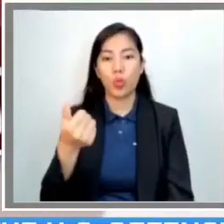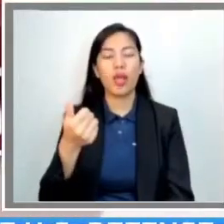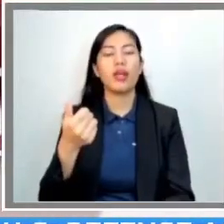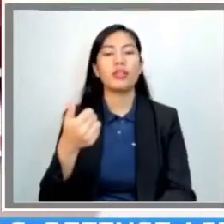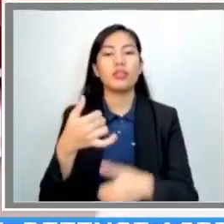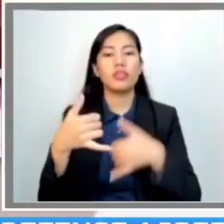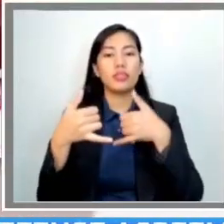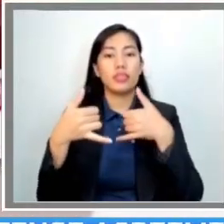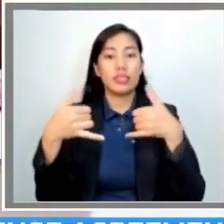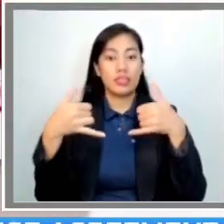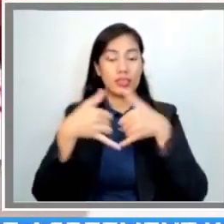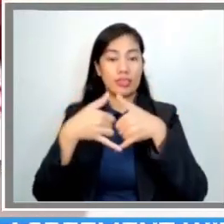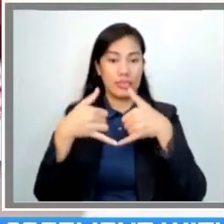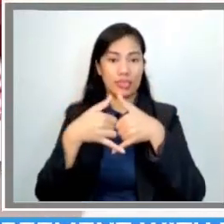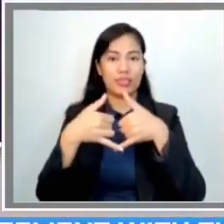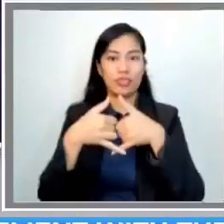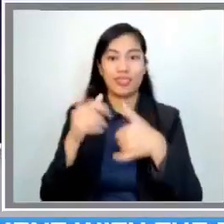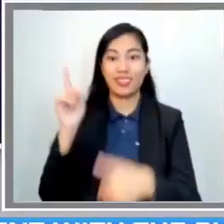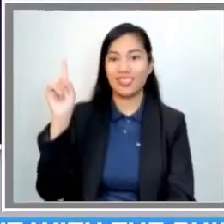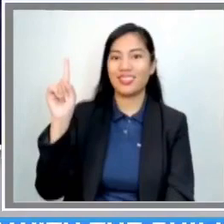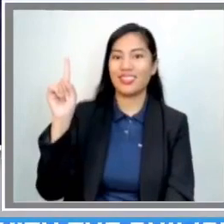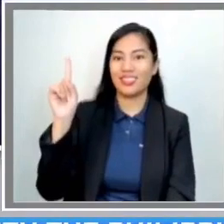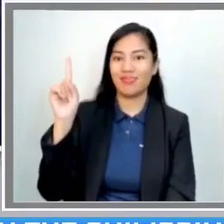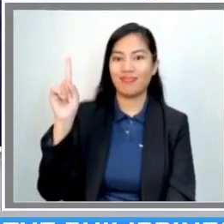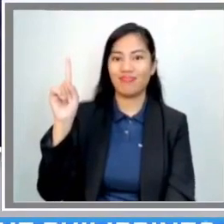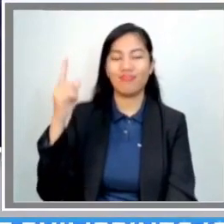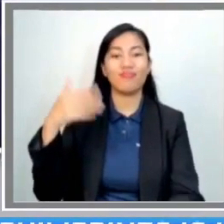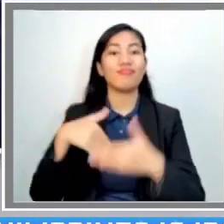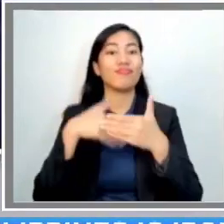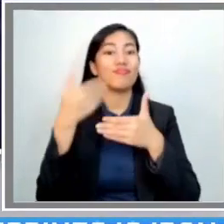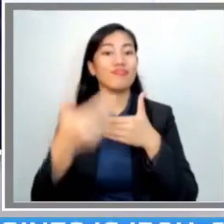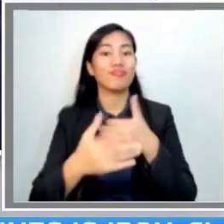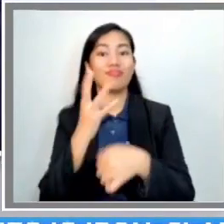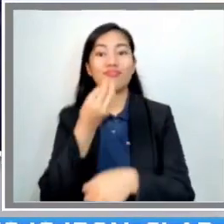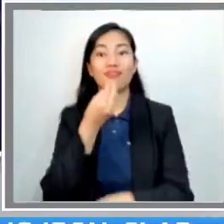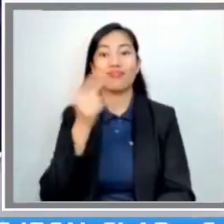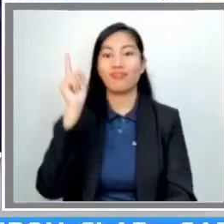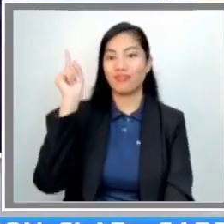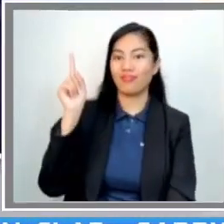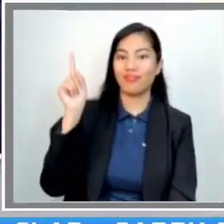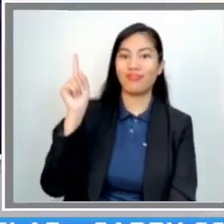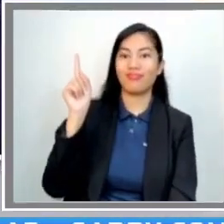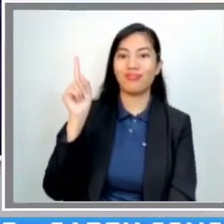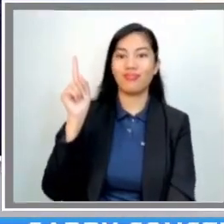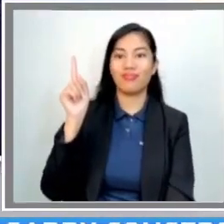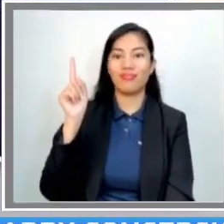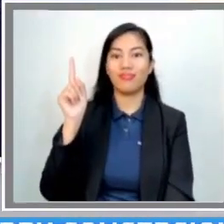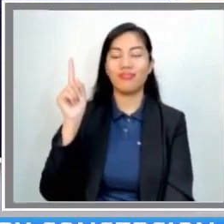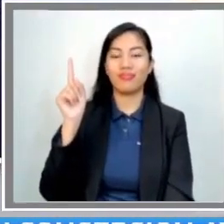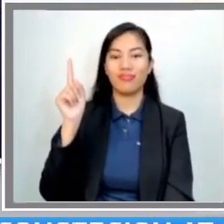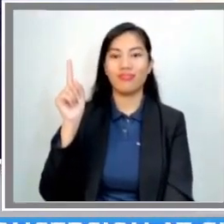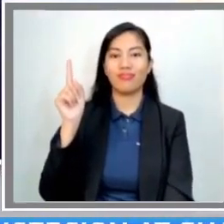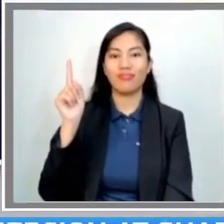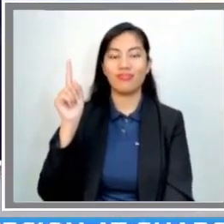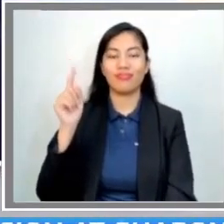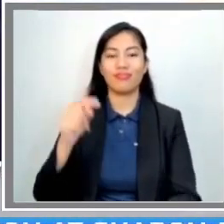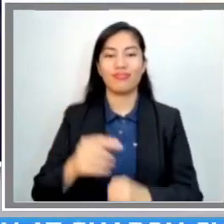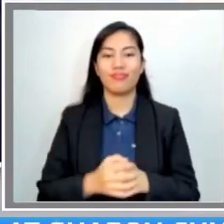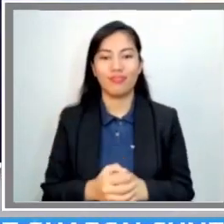San Beda Red Lions. Susunod naman sa kanila ang San Sebastian Golden Stags at JRU Heavy